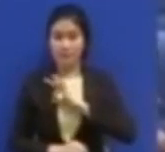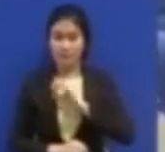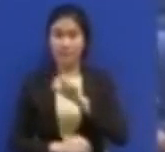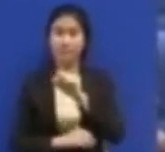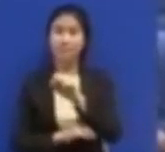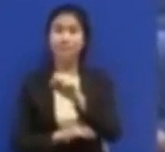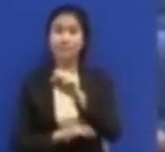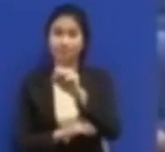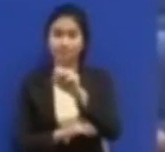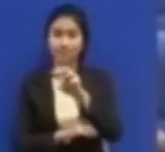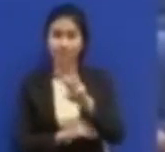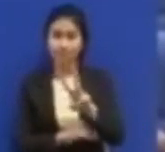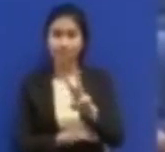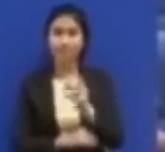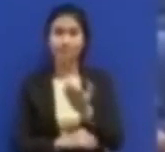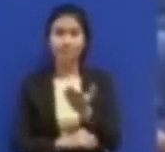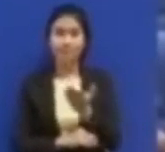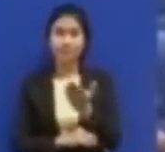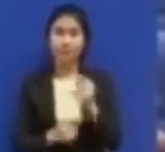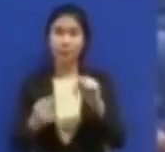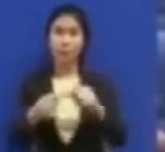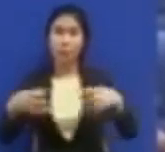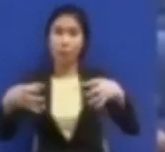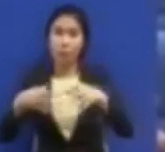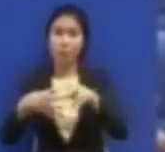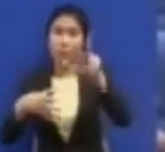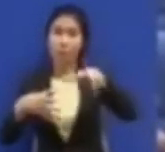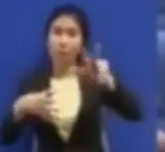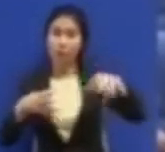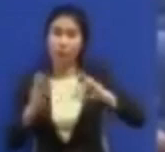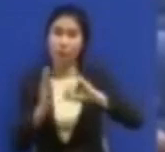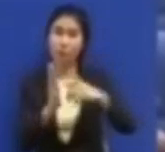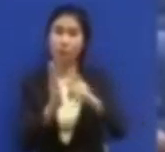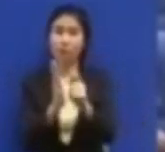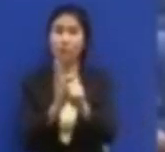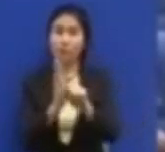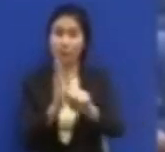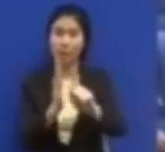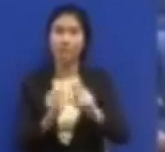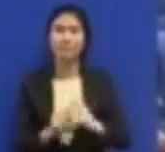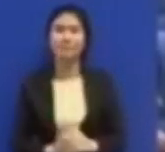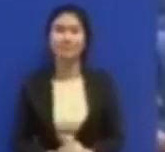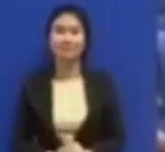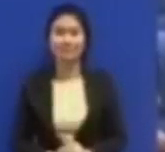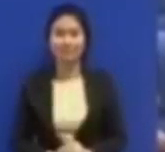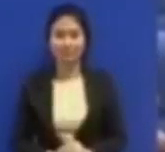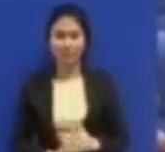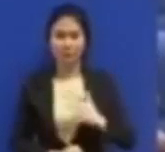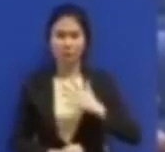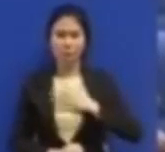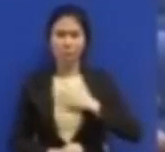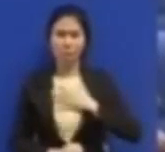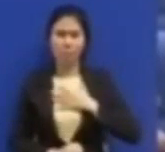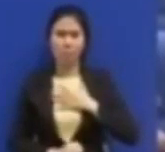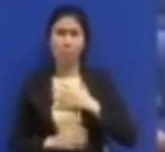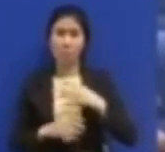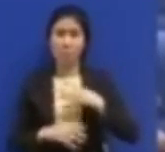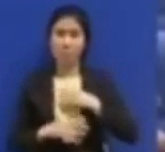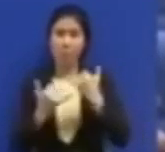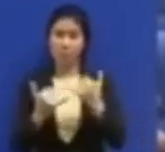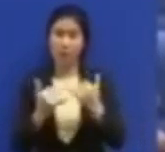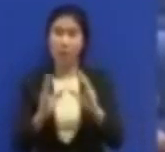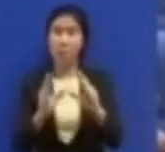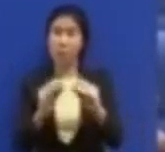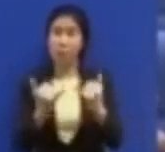รพรรคเพื่อไทยจังหวัดอุดรธานีผมไม่อยากให้สภาที่ประชุมวันแร